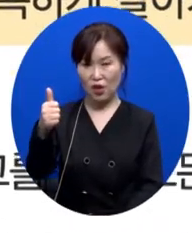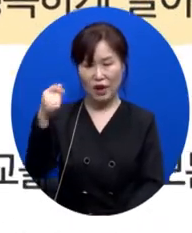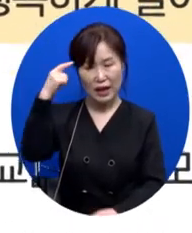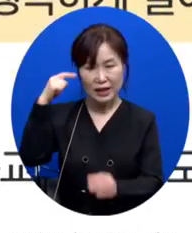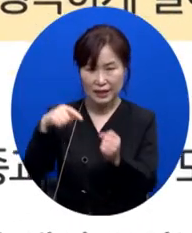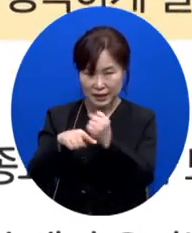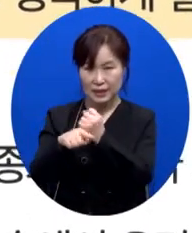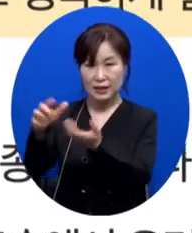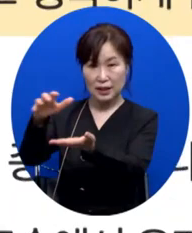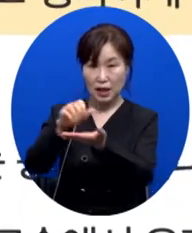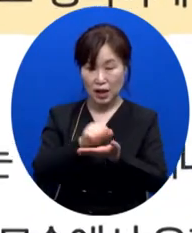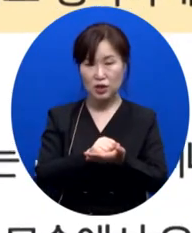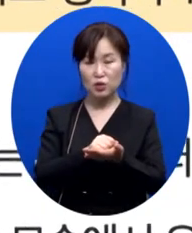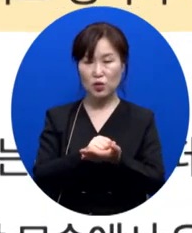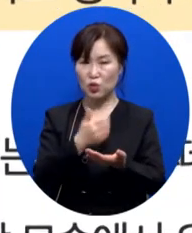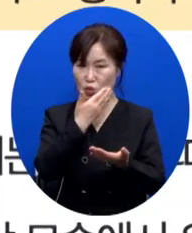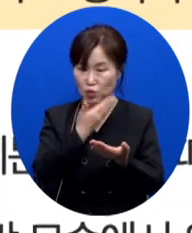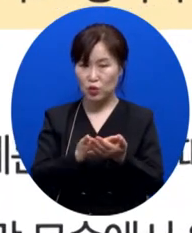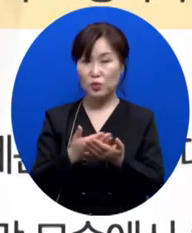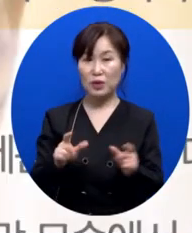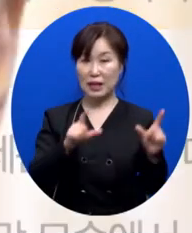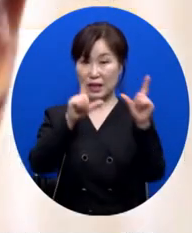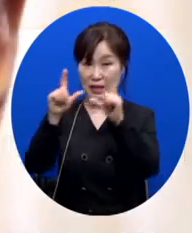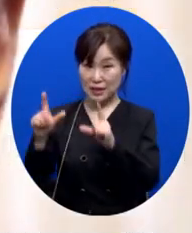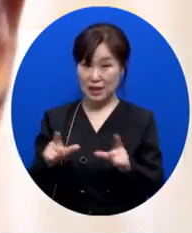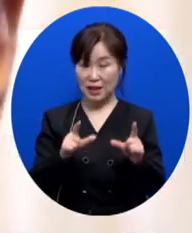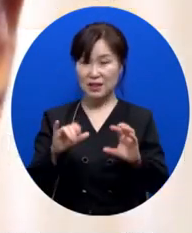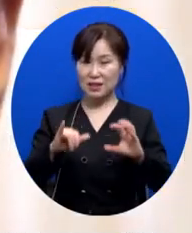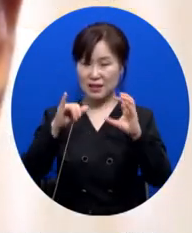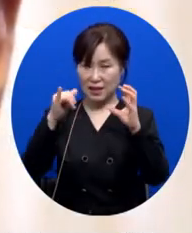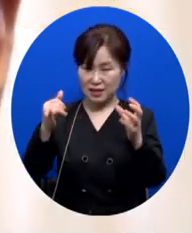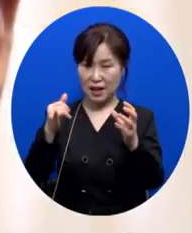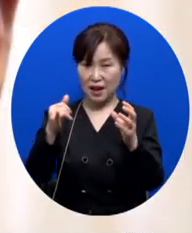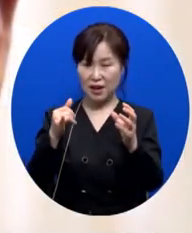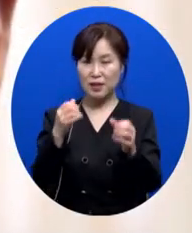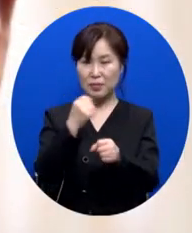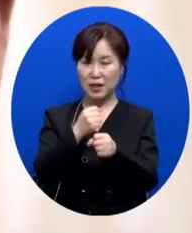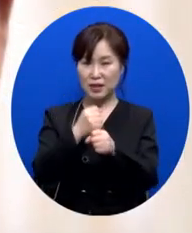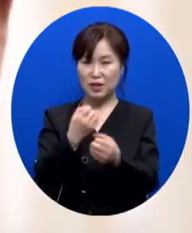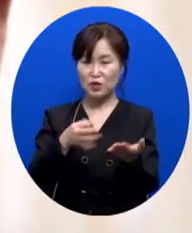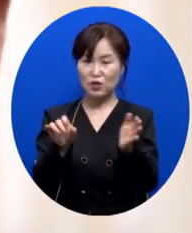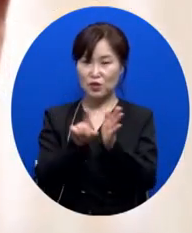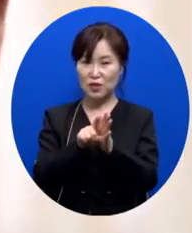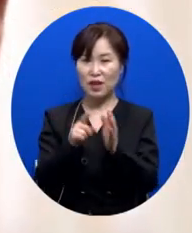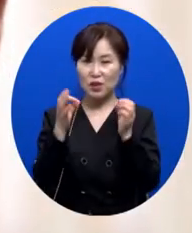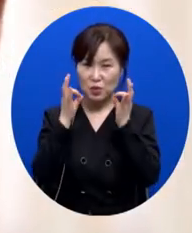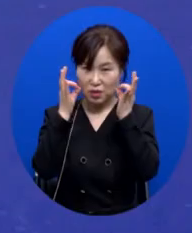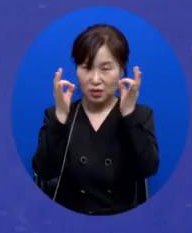사람이 존엄 하고 행복하게 살아가는 세상을 만들어 가는 일에 매진하겠다 고 전했습니다